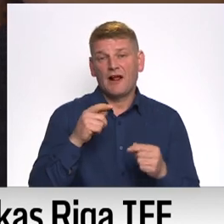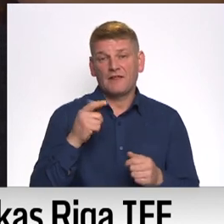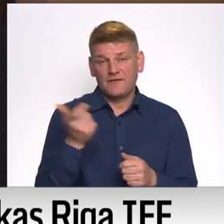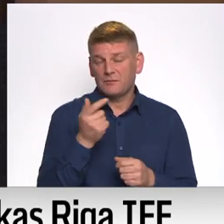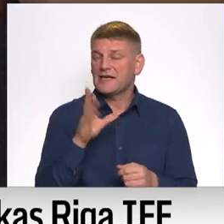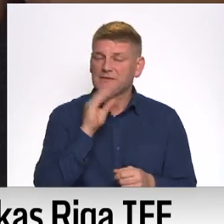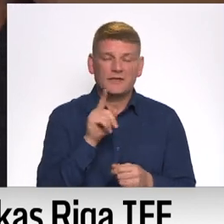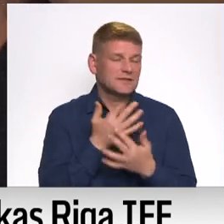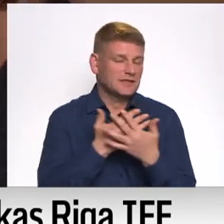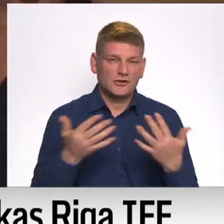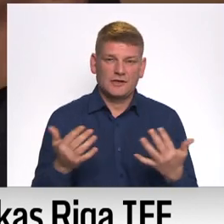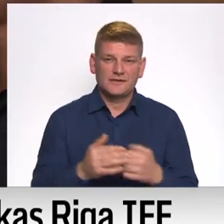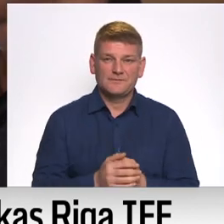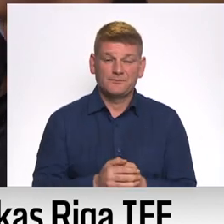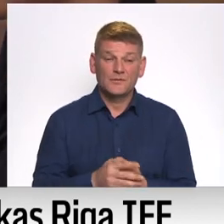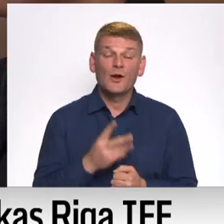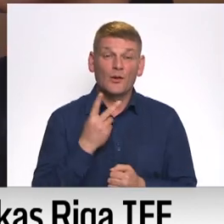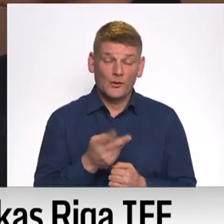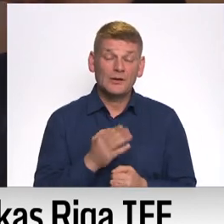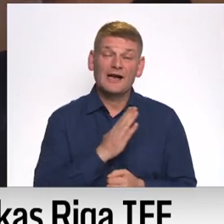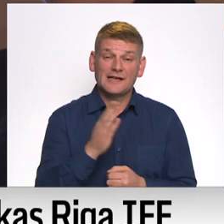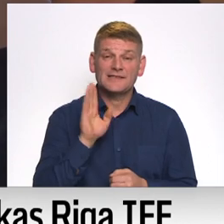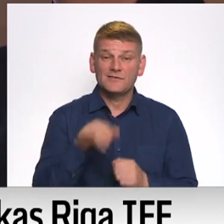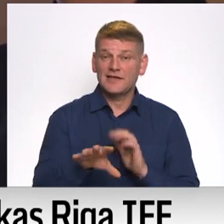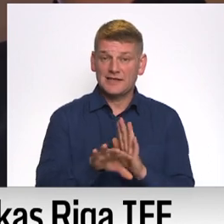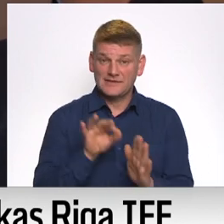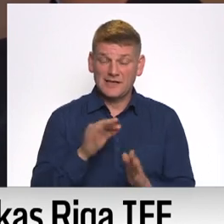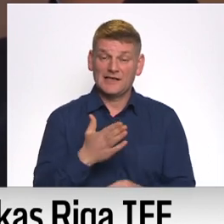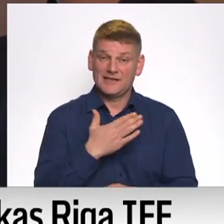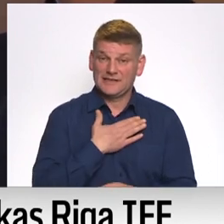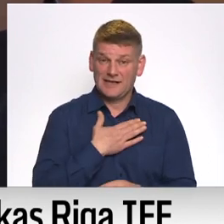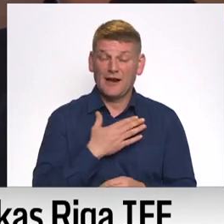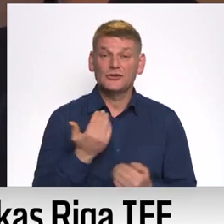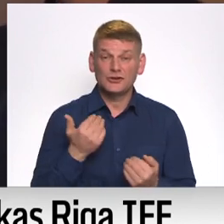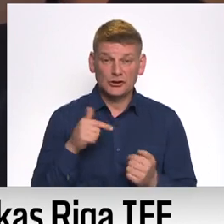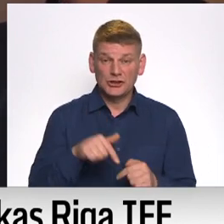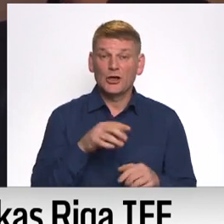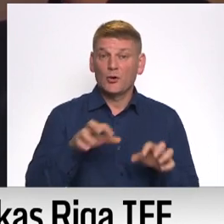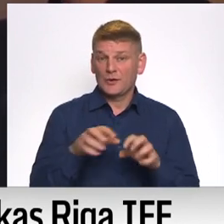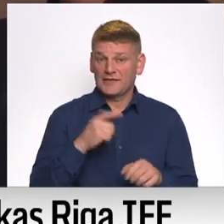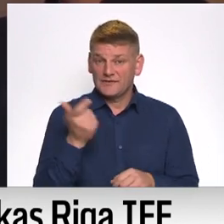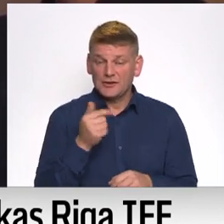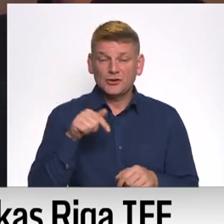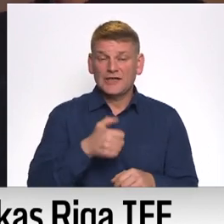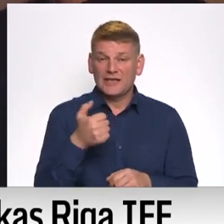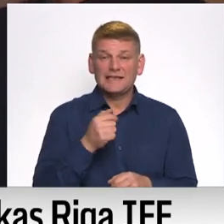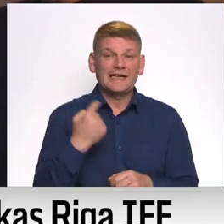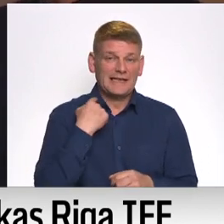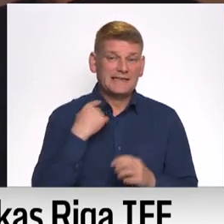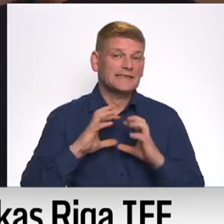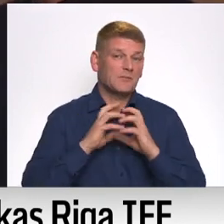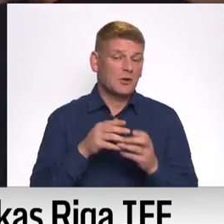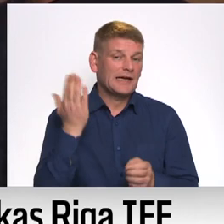un dažādas. Lūk, tā katrs var izvēlēties savu šī rudens filmu, savu šī gada Rīgas